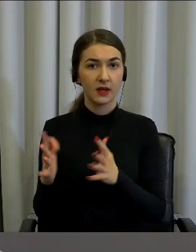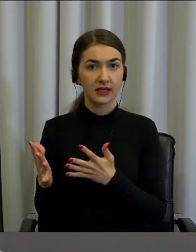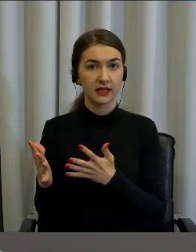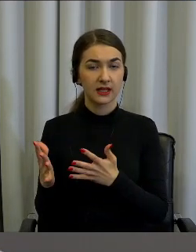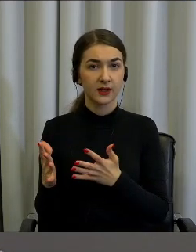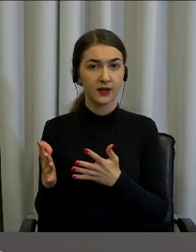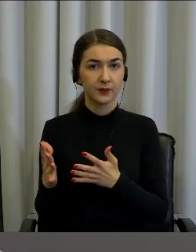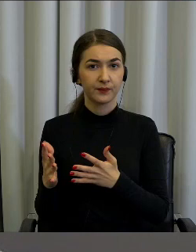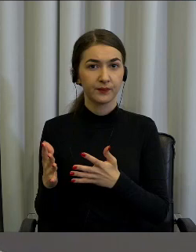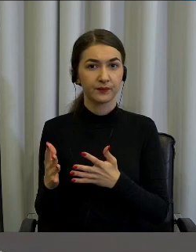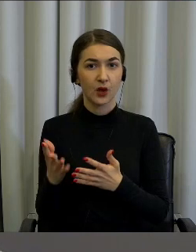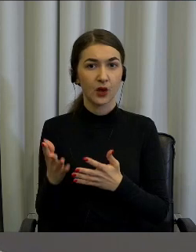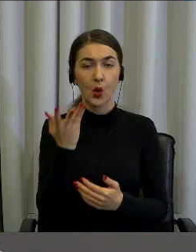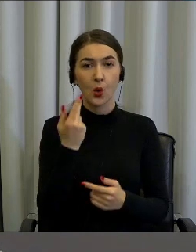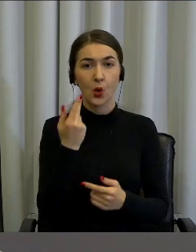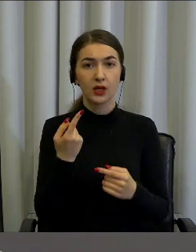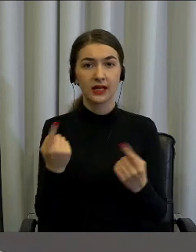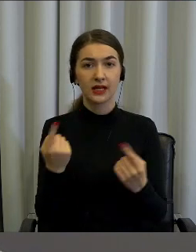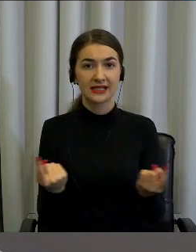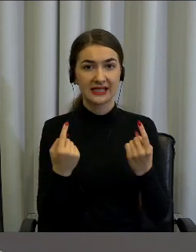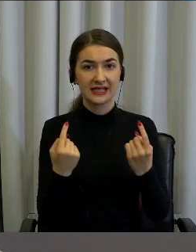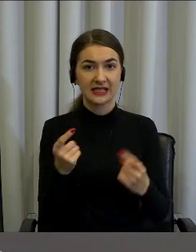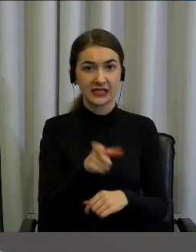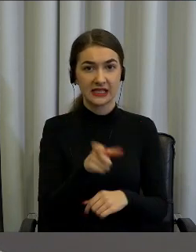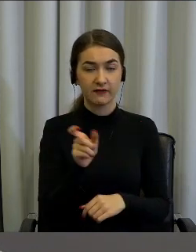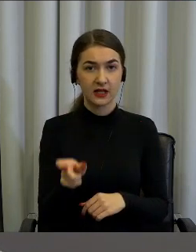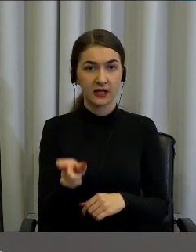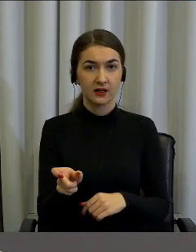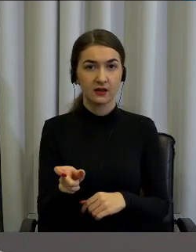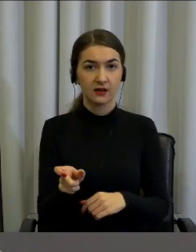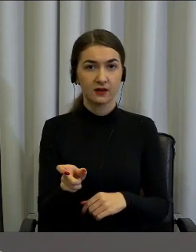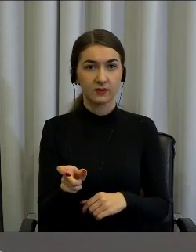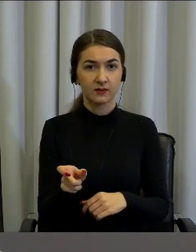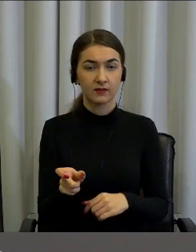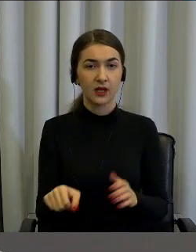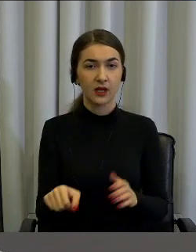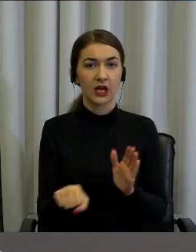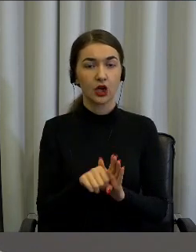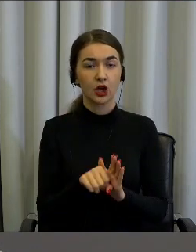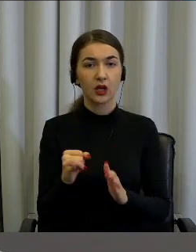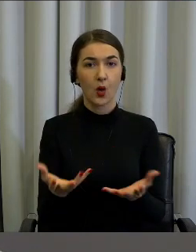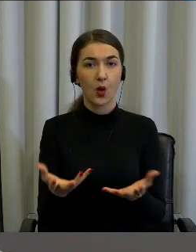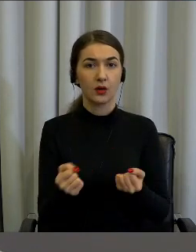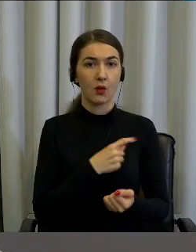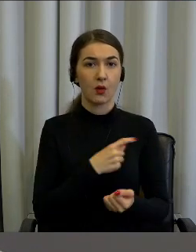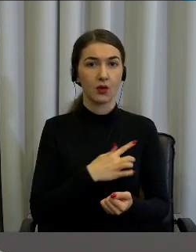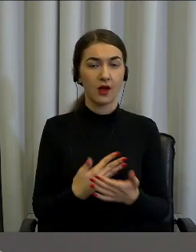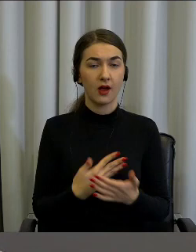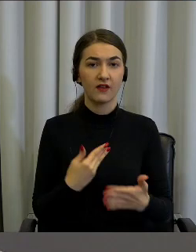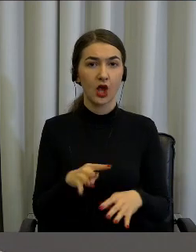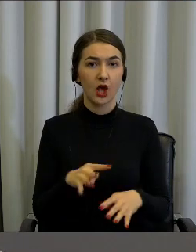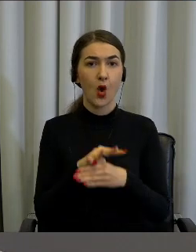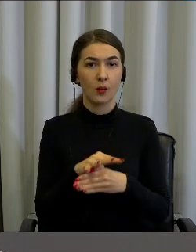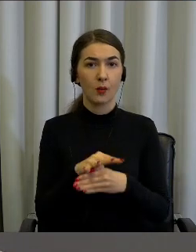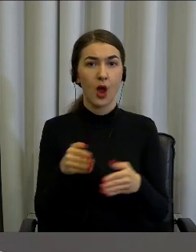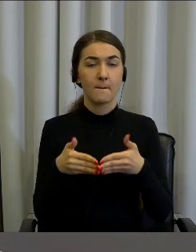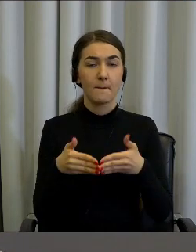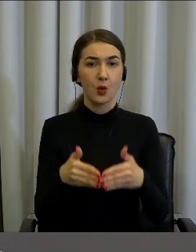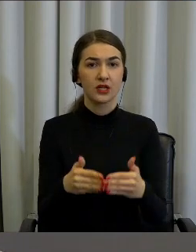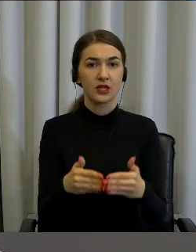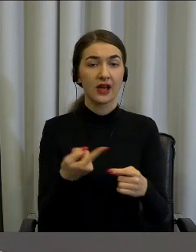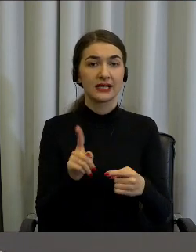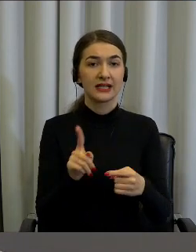е коли цивільні гинули та отримали пораднення від обстрілу портів Отже